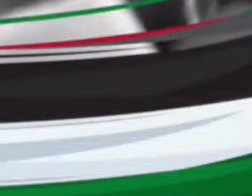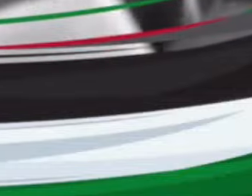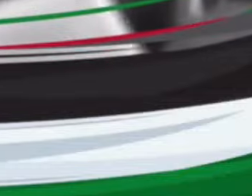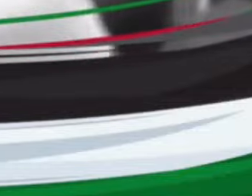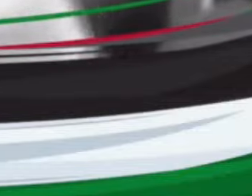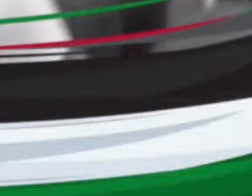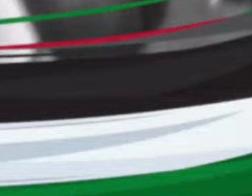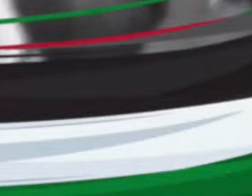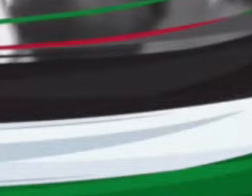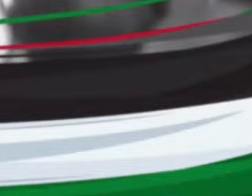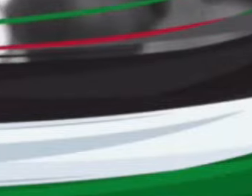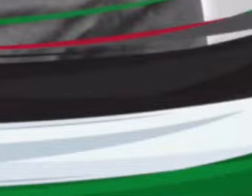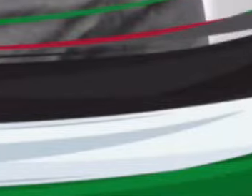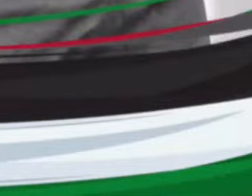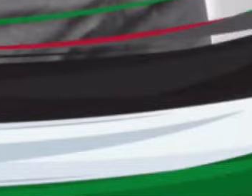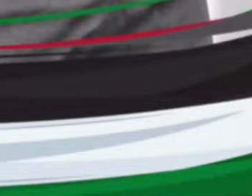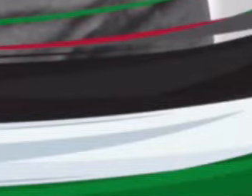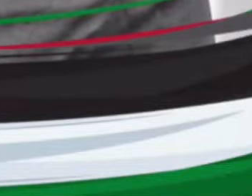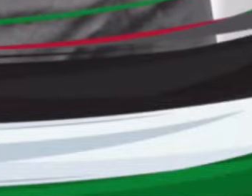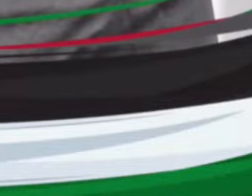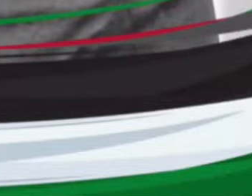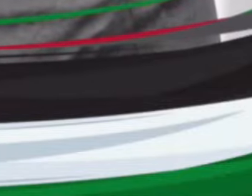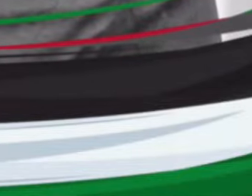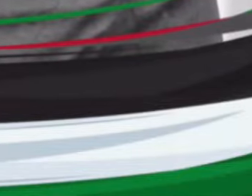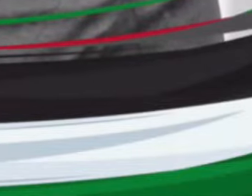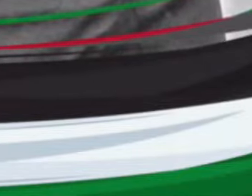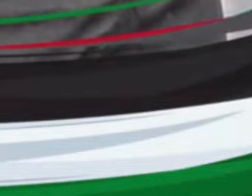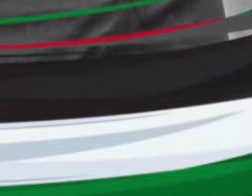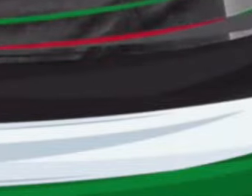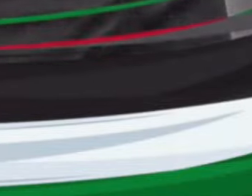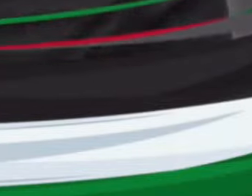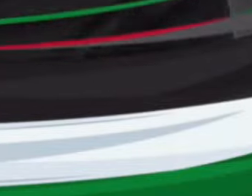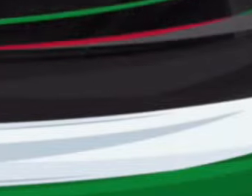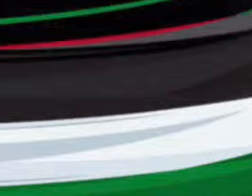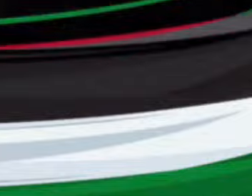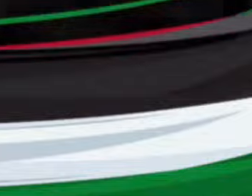saya yang saya kenal puluhan tahun,